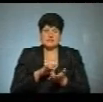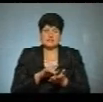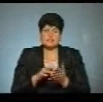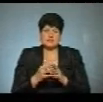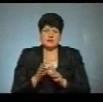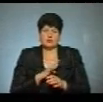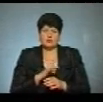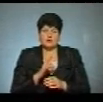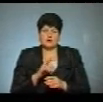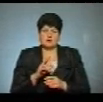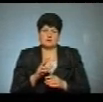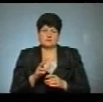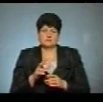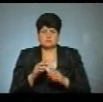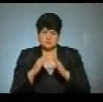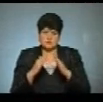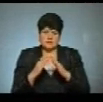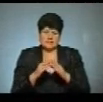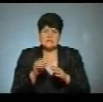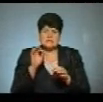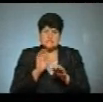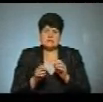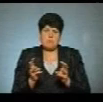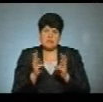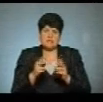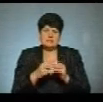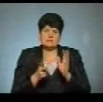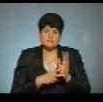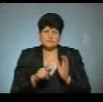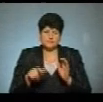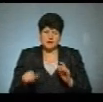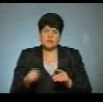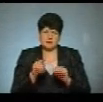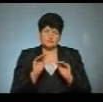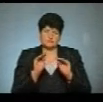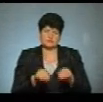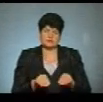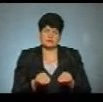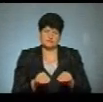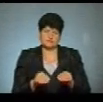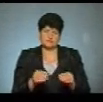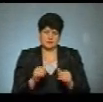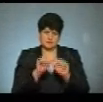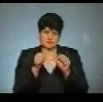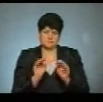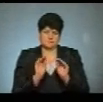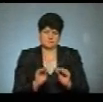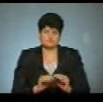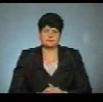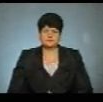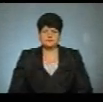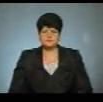спалили 17 осіб. У пам'ять про них на цьому місці споруджено пам'ятний знак «Кузня», повідомила Вікторія Фарина.